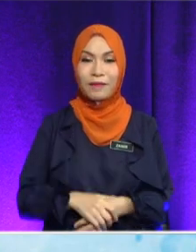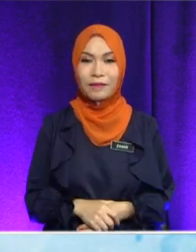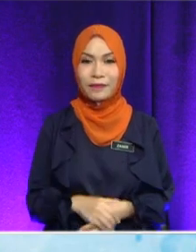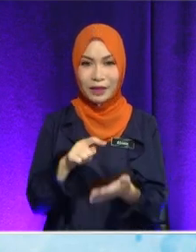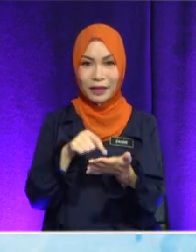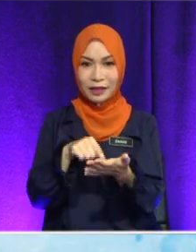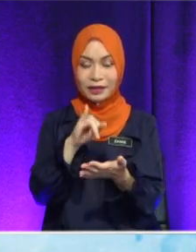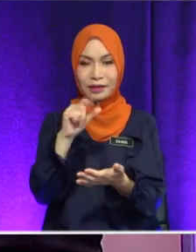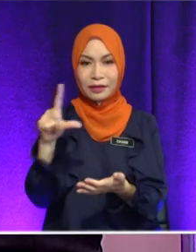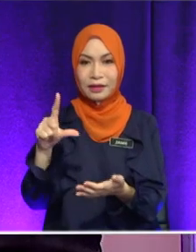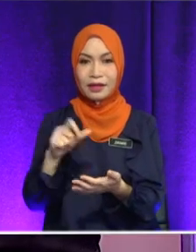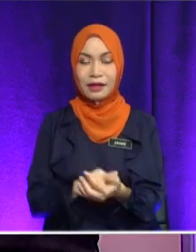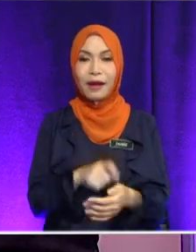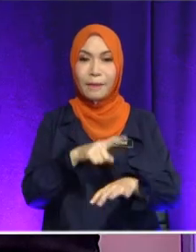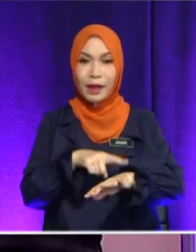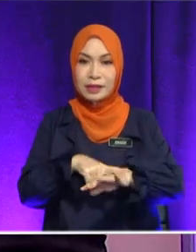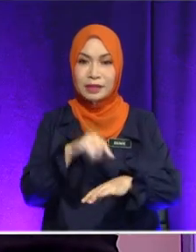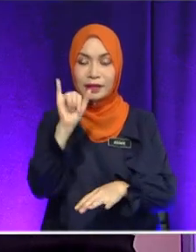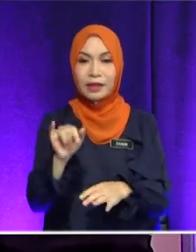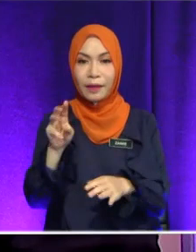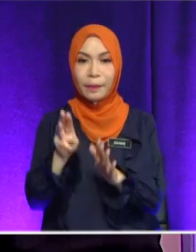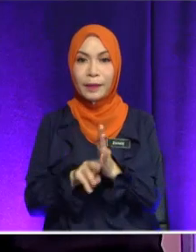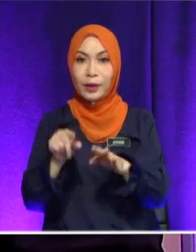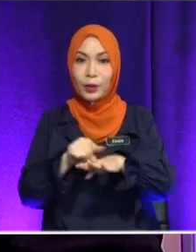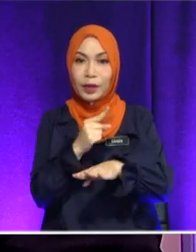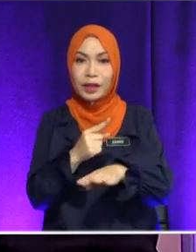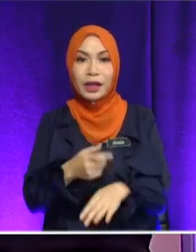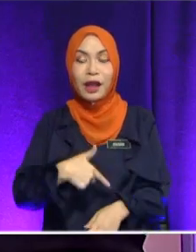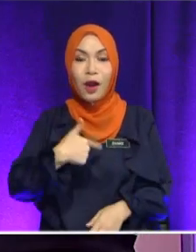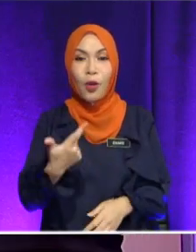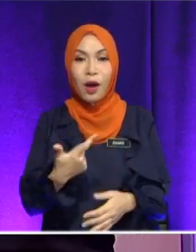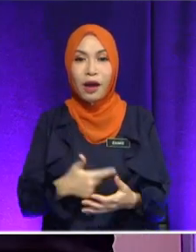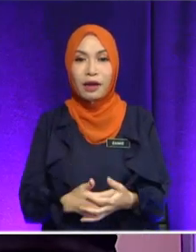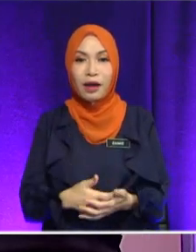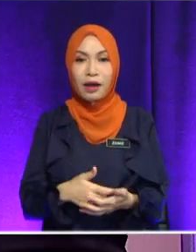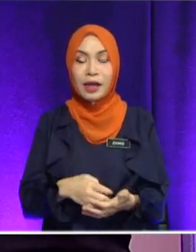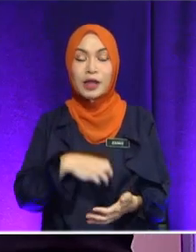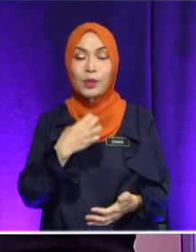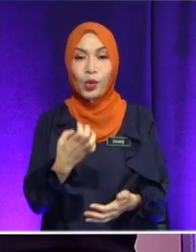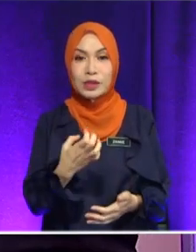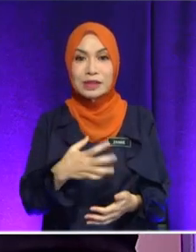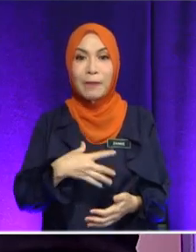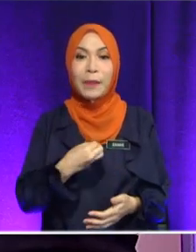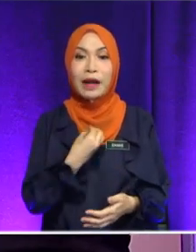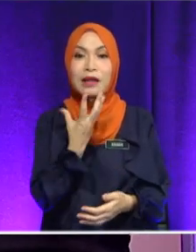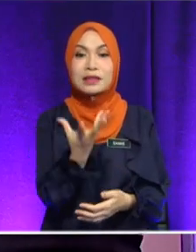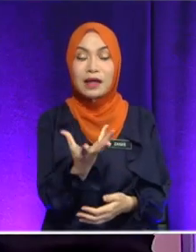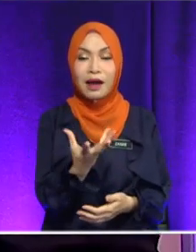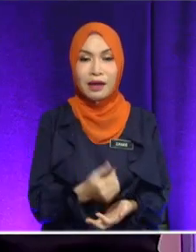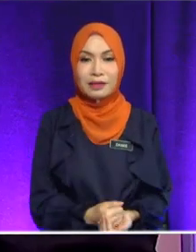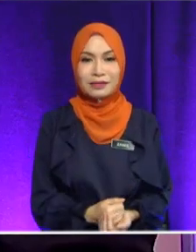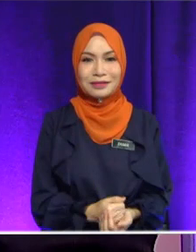zaman batu yang menggunakan Luhan emosi yang besar